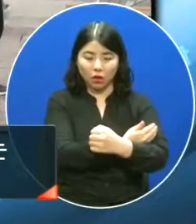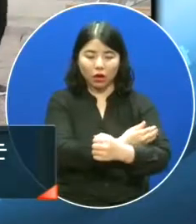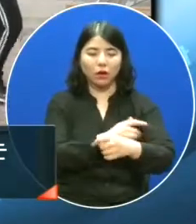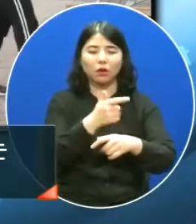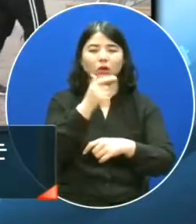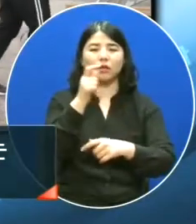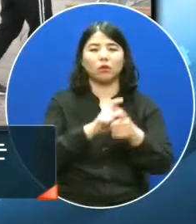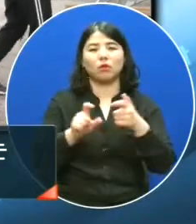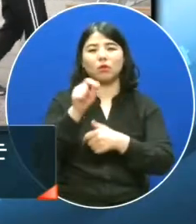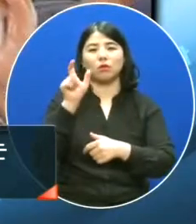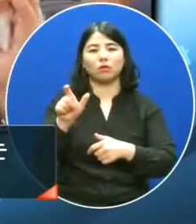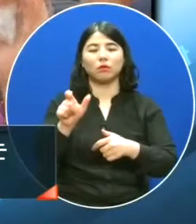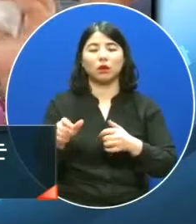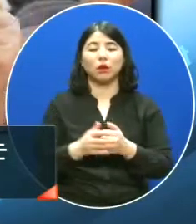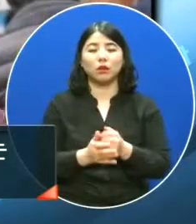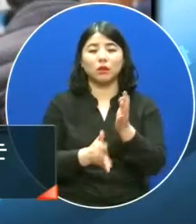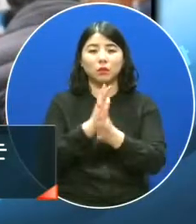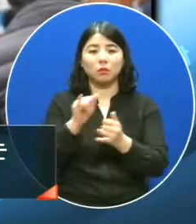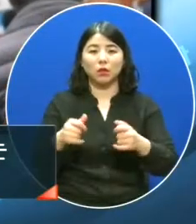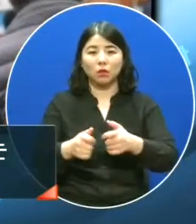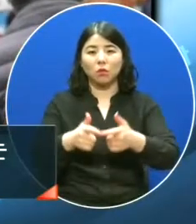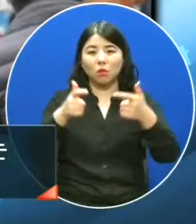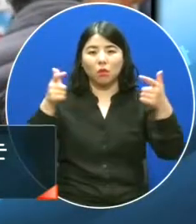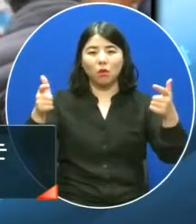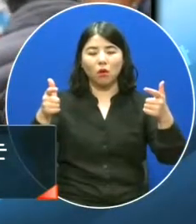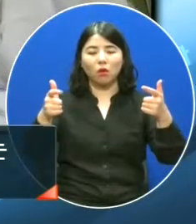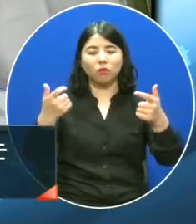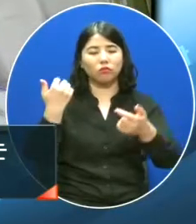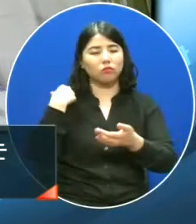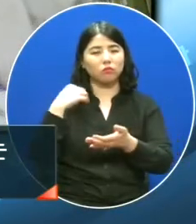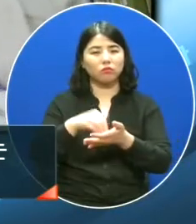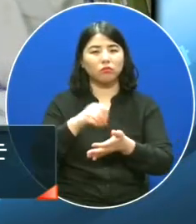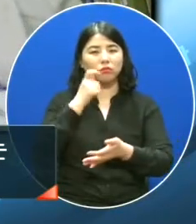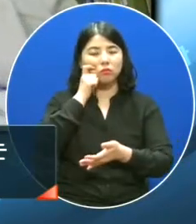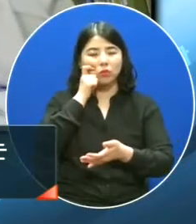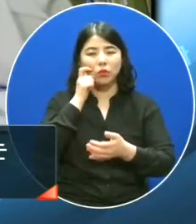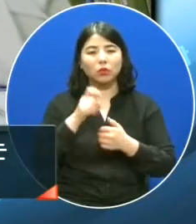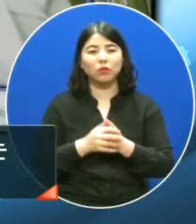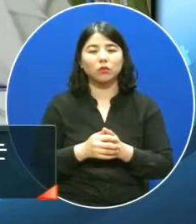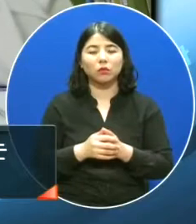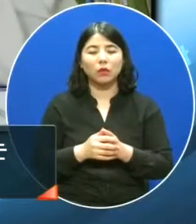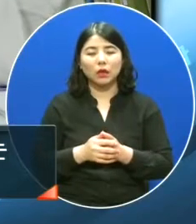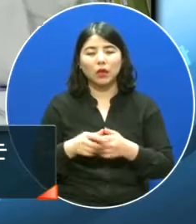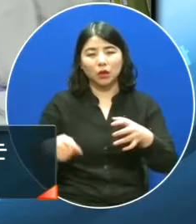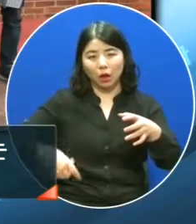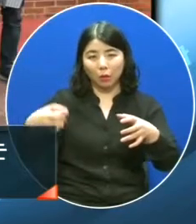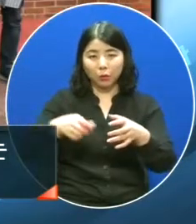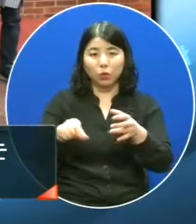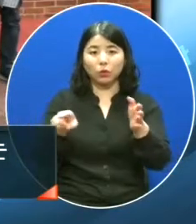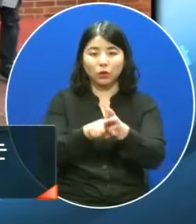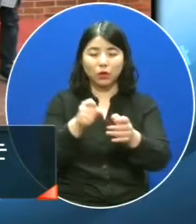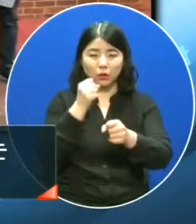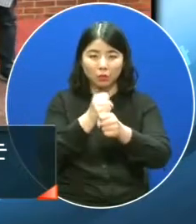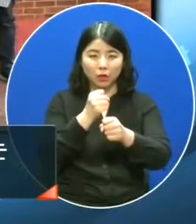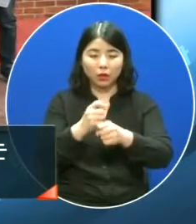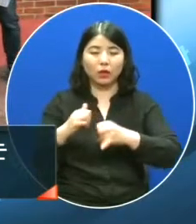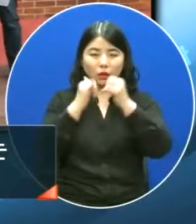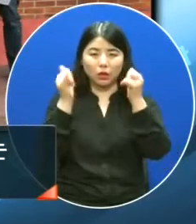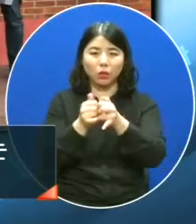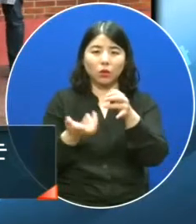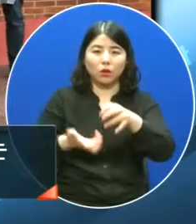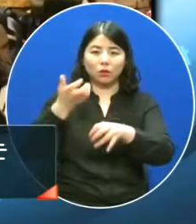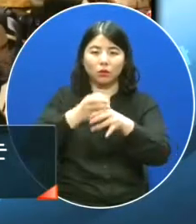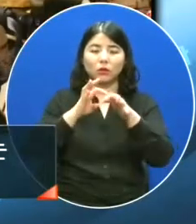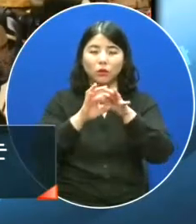있습니다. 시민력의 확대는 돌이킬 수 없는 흐름입니다. 협동과 신뢰로 만들어가는 사회혁신을